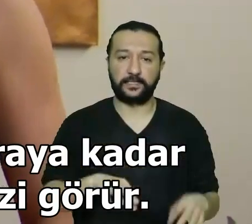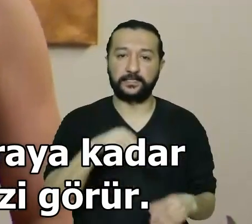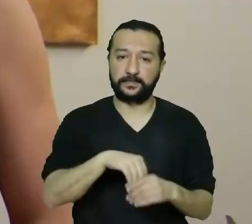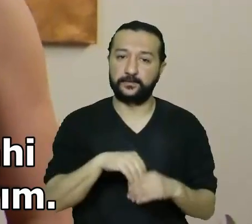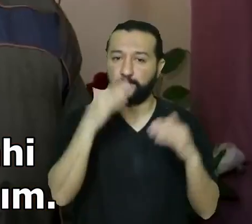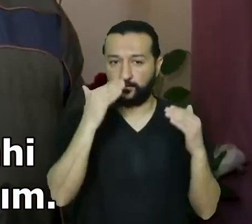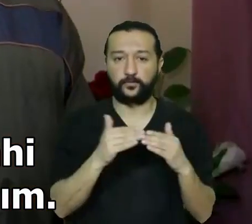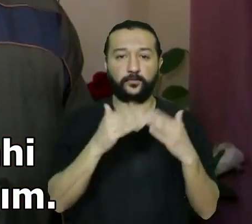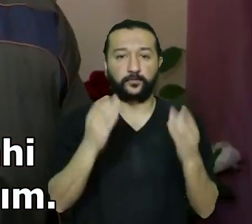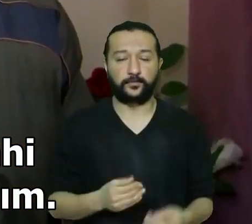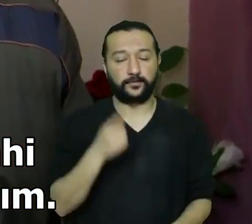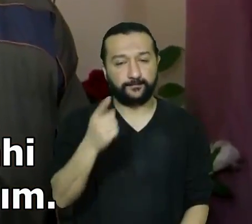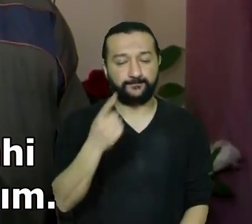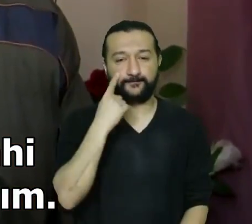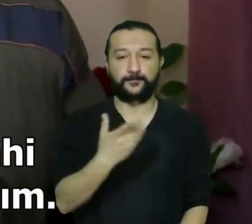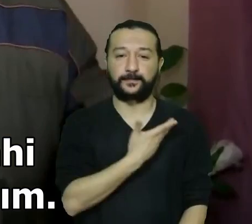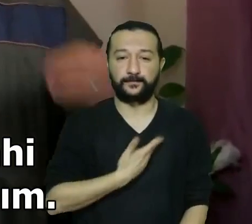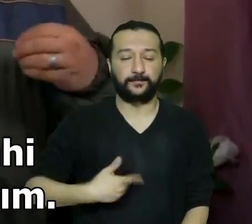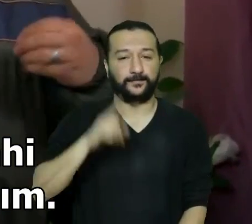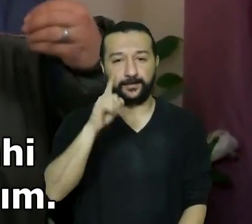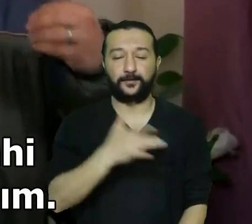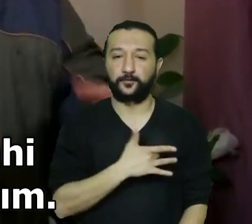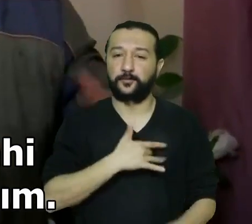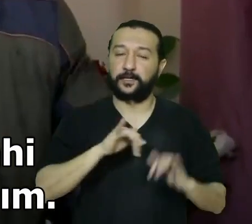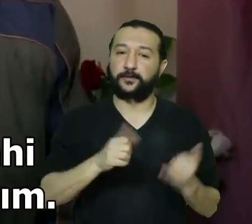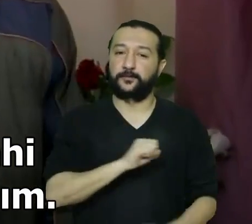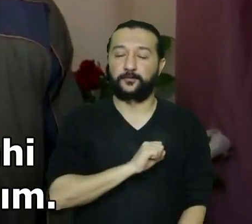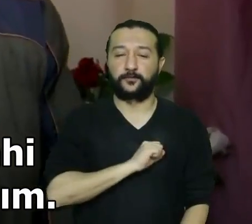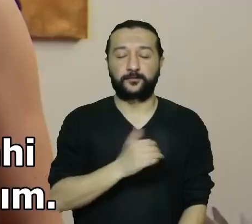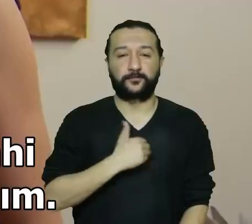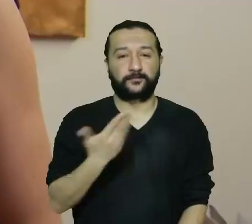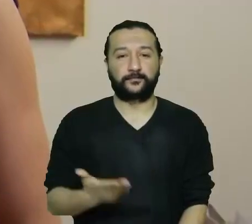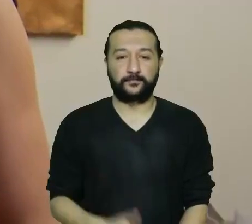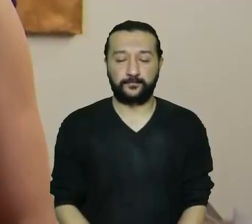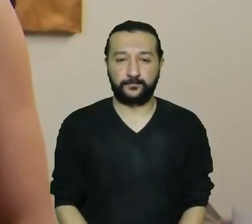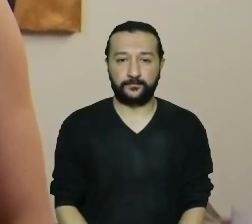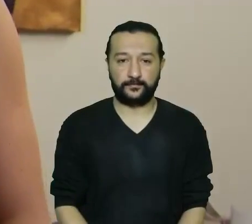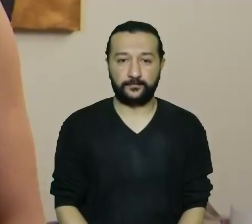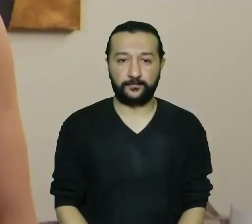keman işimizi görür. Hay gözü gözü seveyim. Valla yüreğime su serptik sualım.